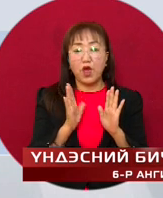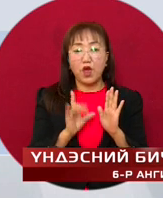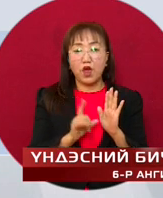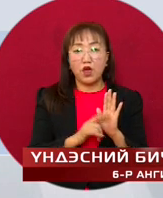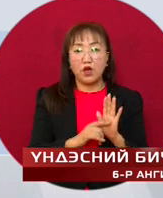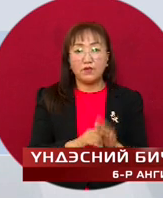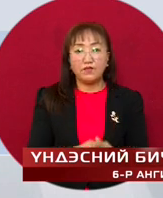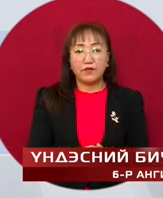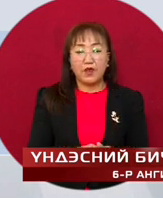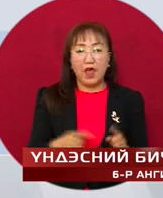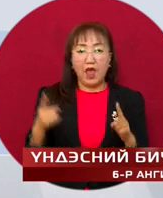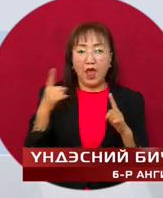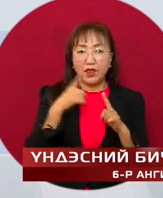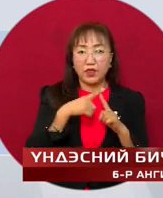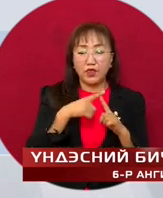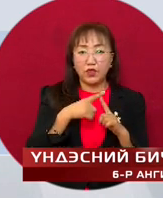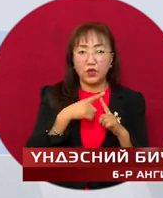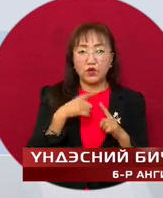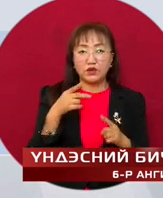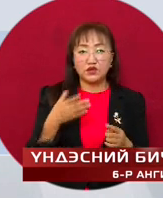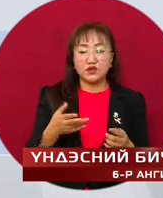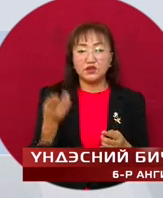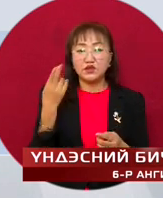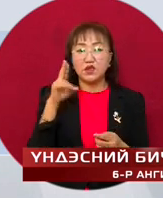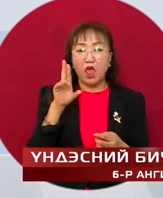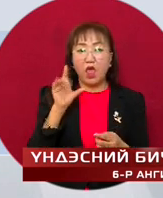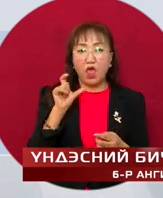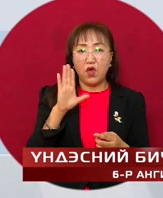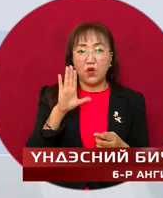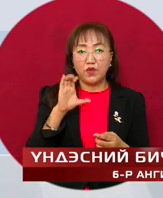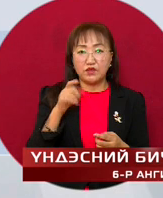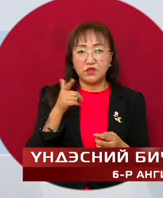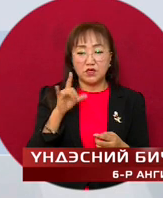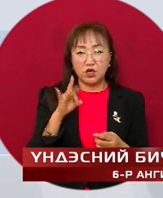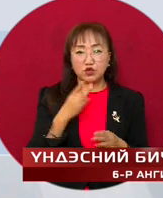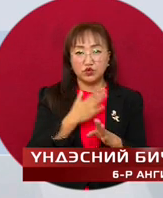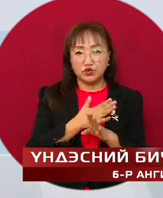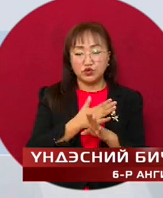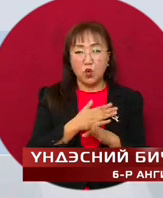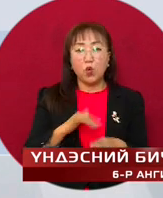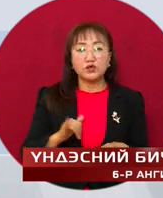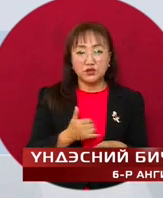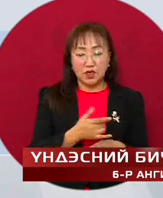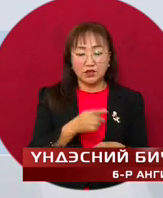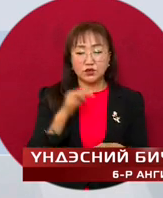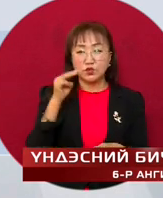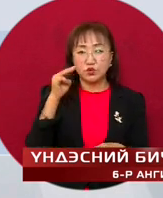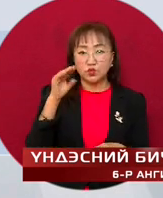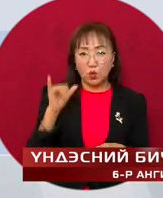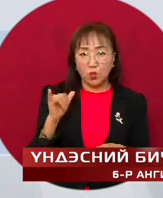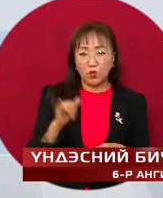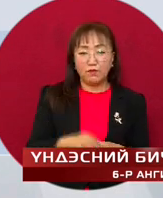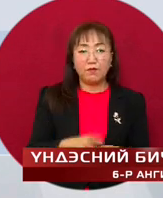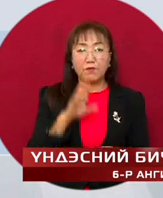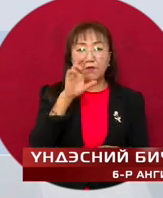За хатуу дэвсгэрээр төгссөн үг нь туу нөхцөлийг залгсан байна. За хатуу дэвсгэрээ бас сэргэж санаарай. Багарсад гэдэг